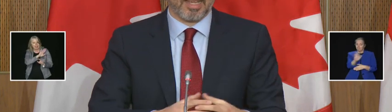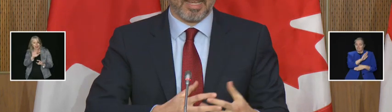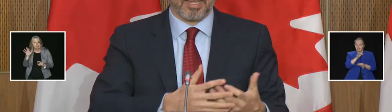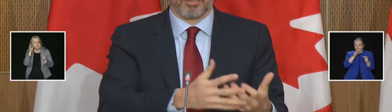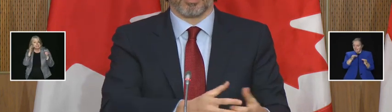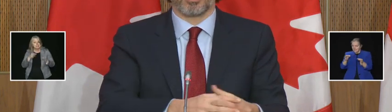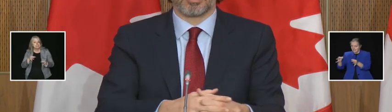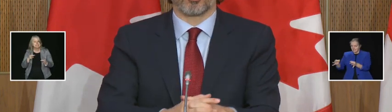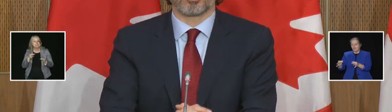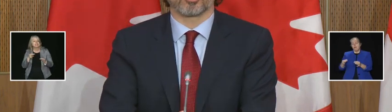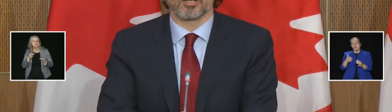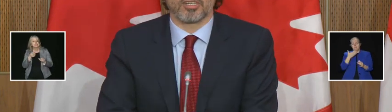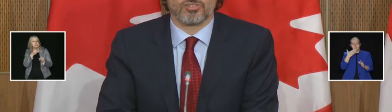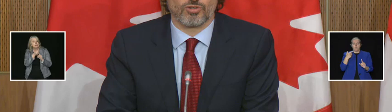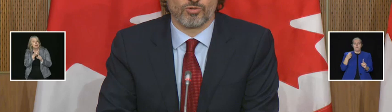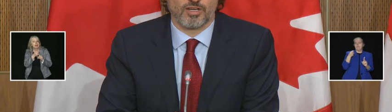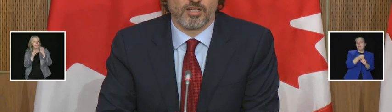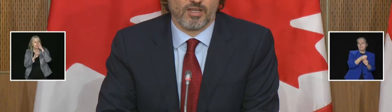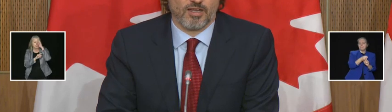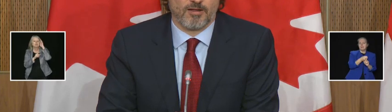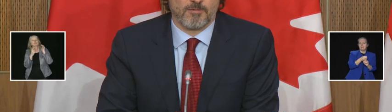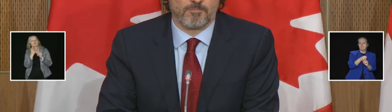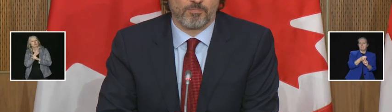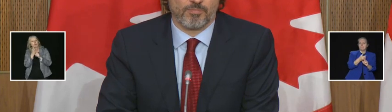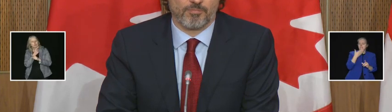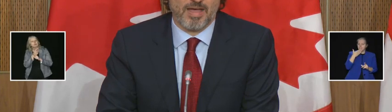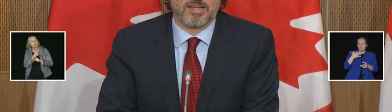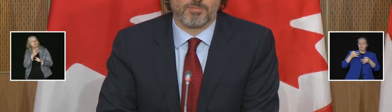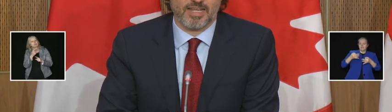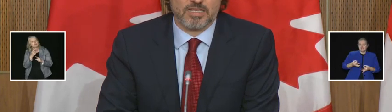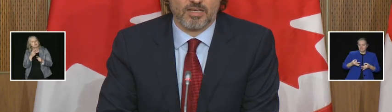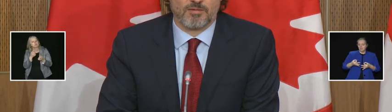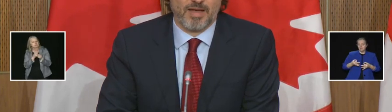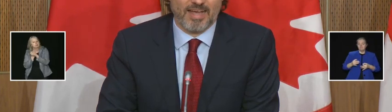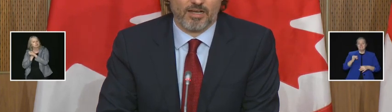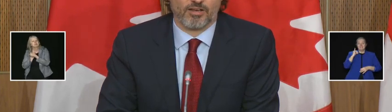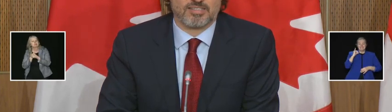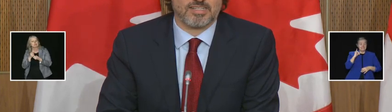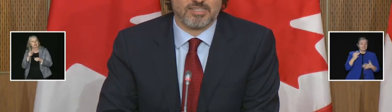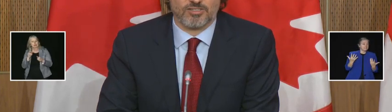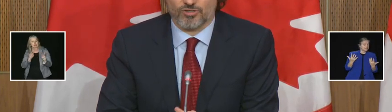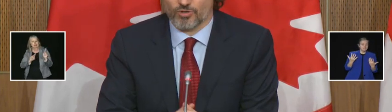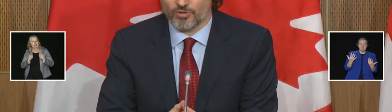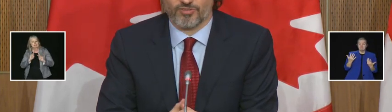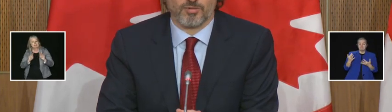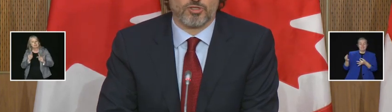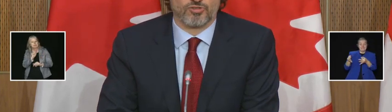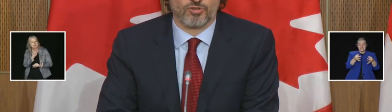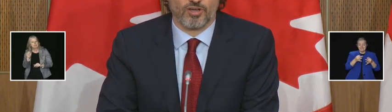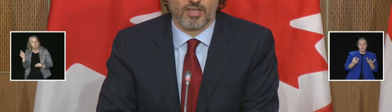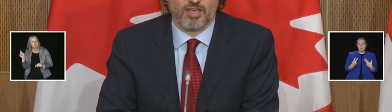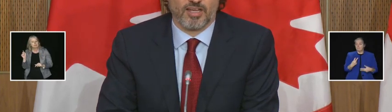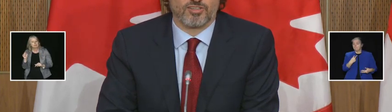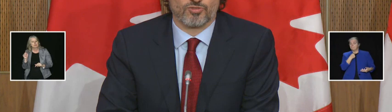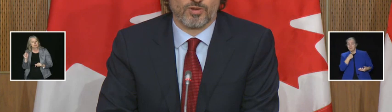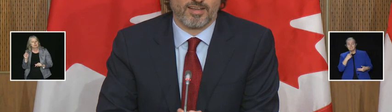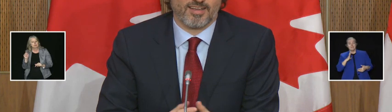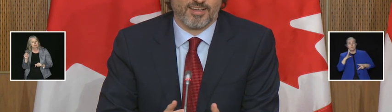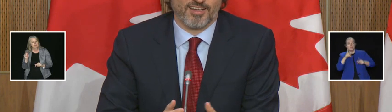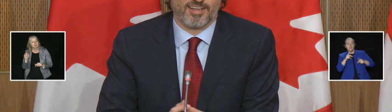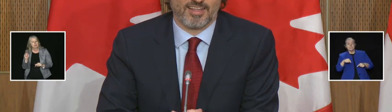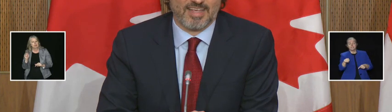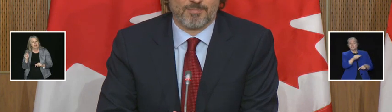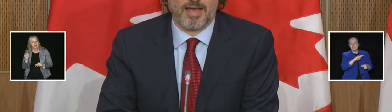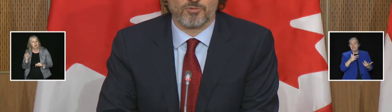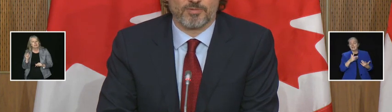et que les gens qui sont mal pris par ses décisions de fermeture soit